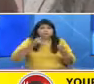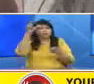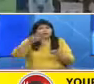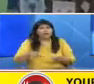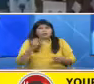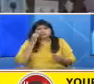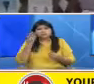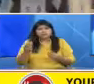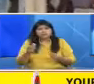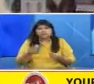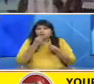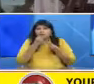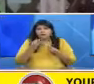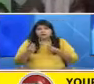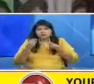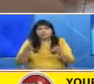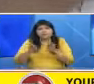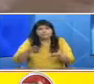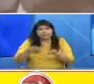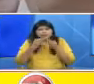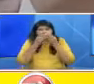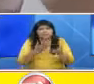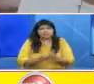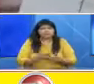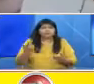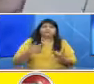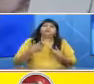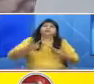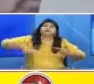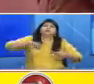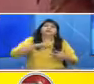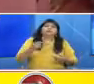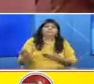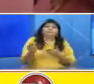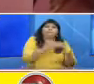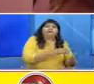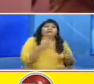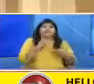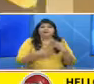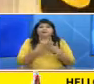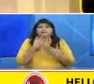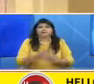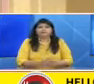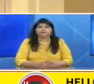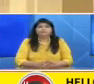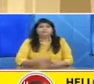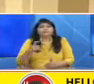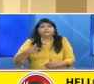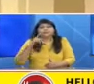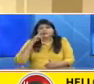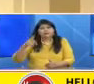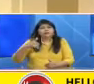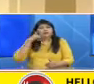भी कुपोषण से बाहर लाते हैं, मतलब हम देश को कुपोषण से बाहर लाते हैं। हेलो सर, मेरा